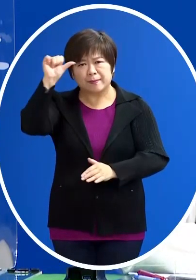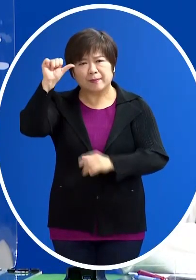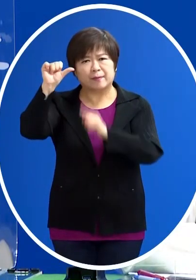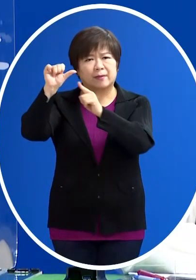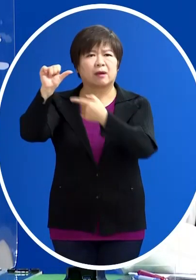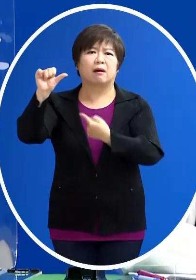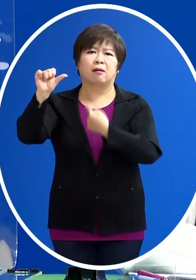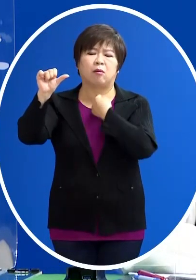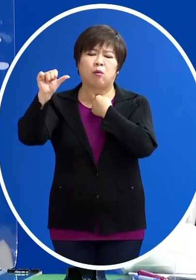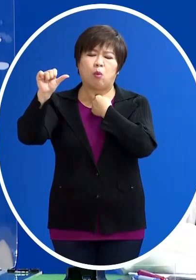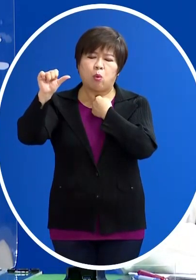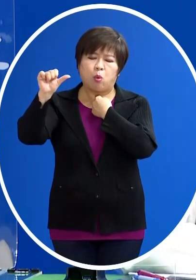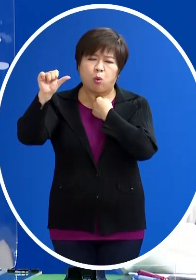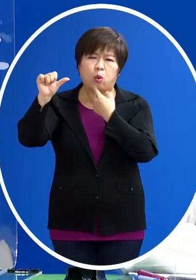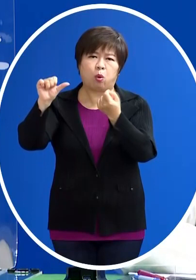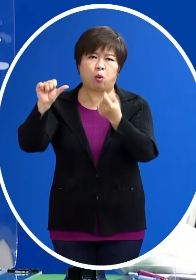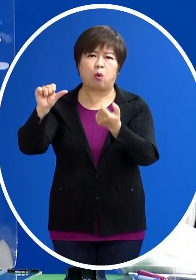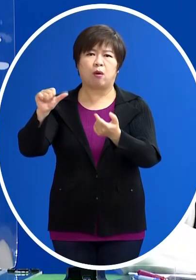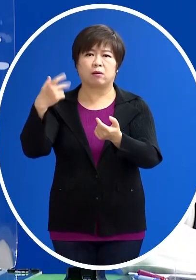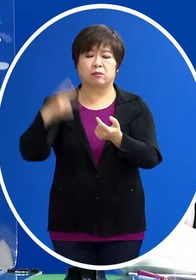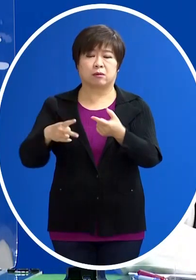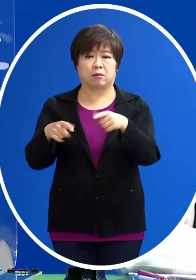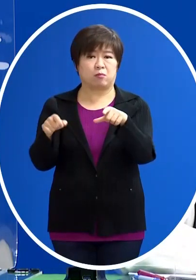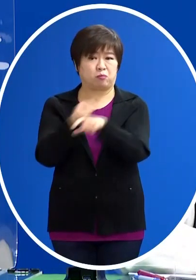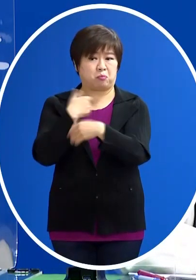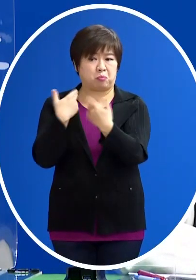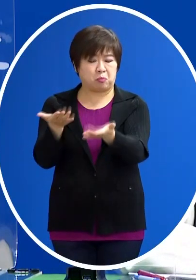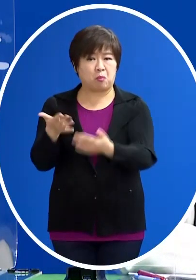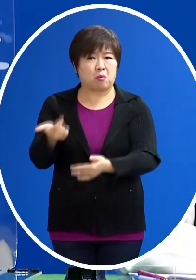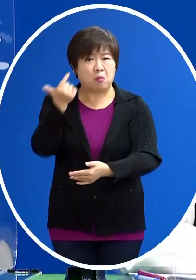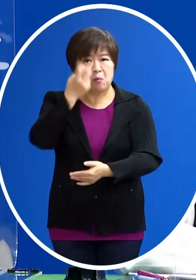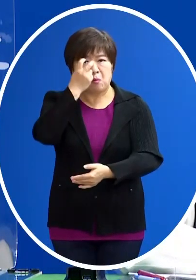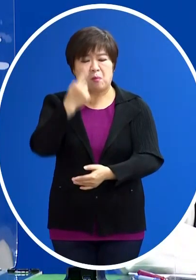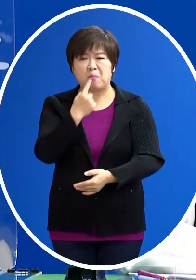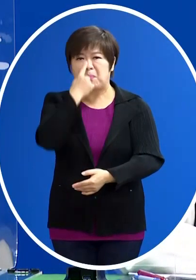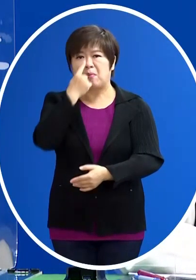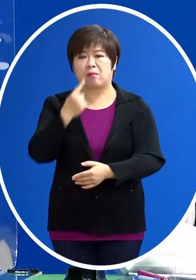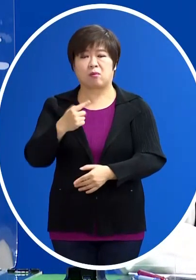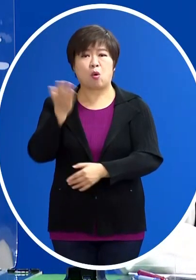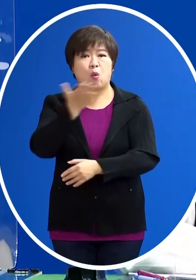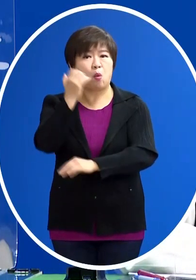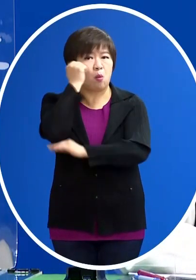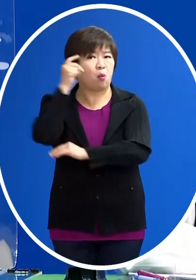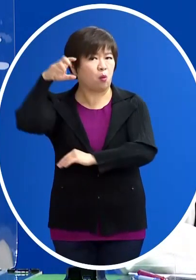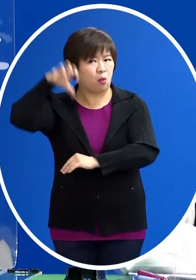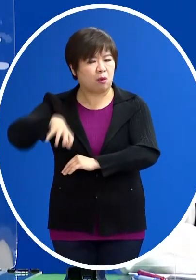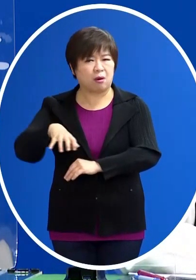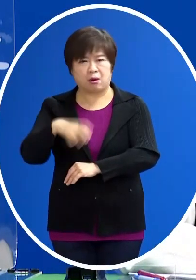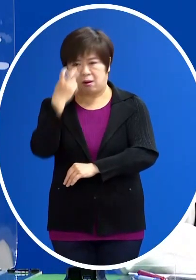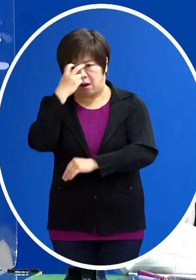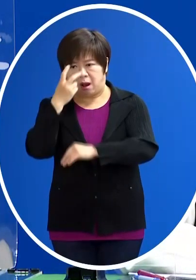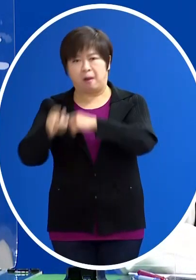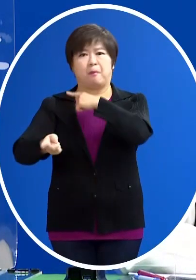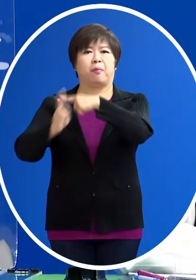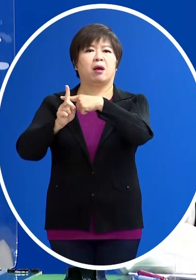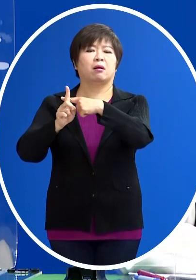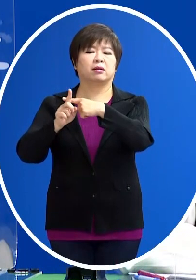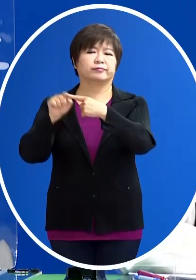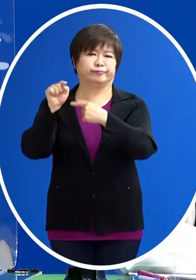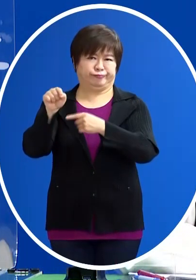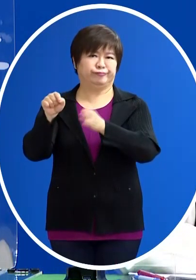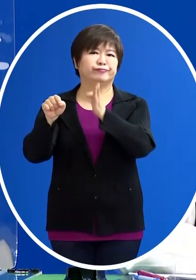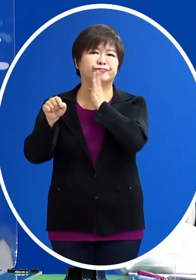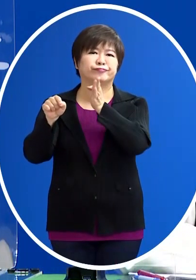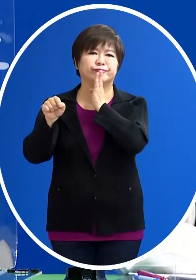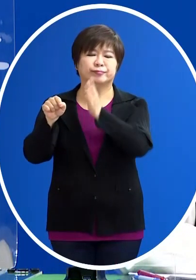微的咳嗽，那就用我们公费提供的快筛在防疫旅馆里面检验是阳性，那确诊是这个